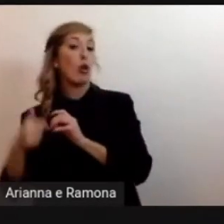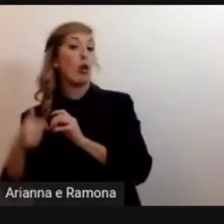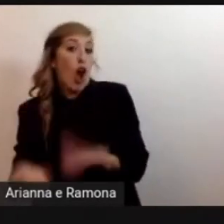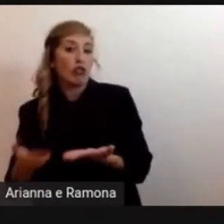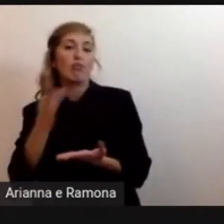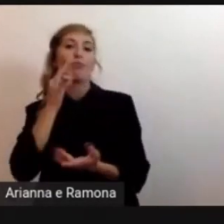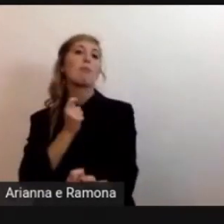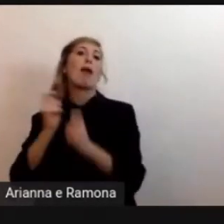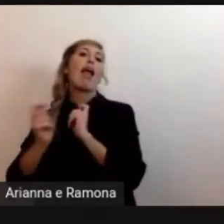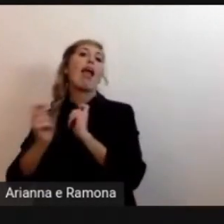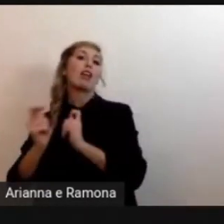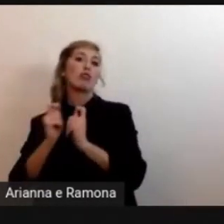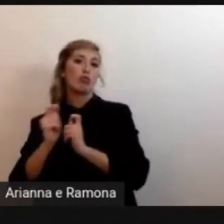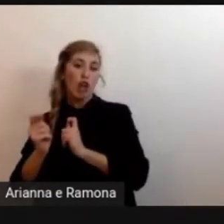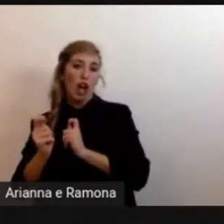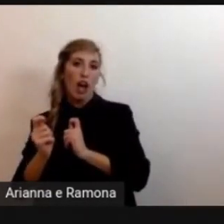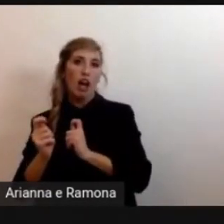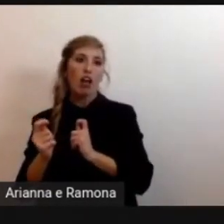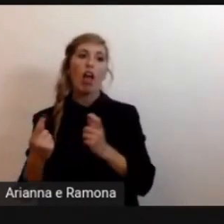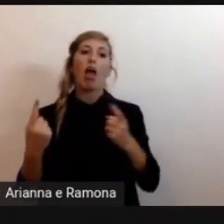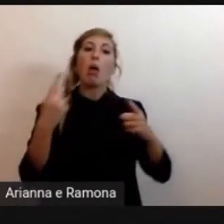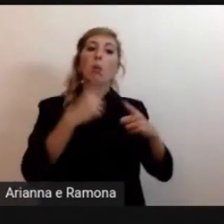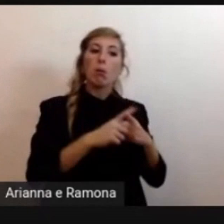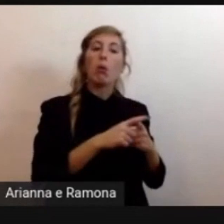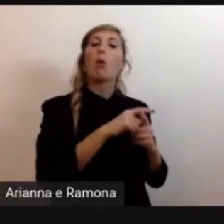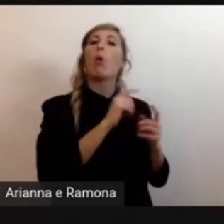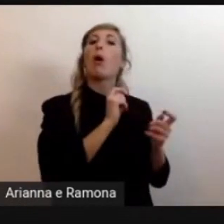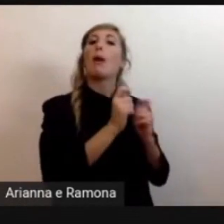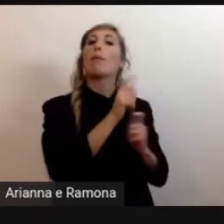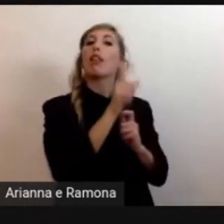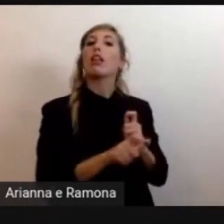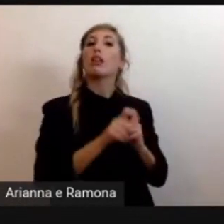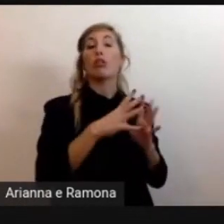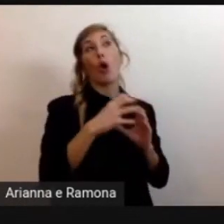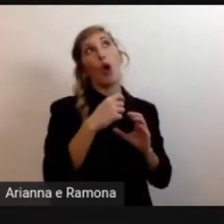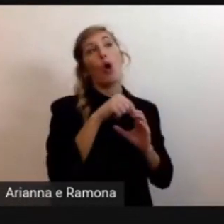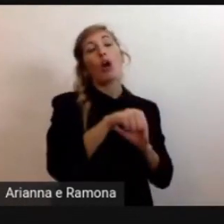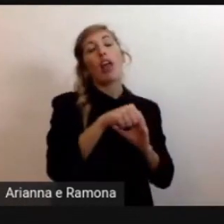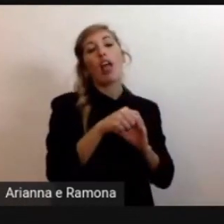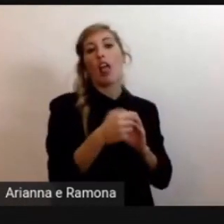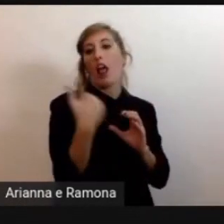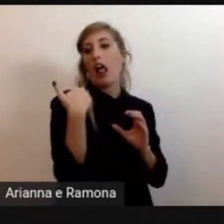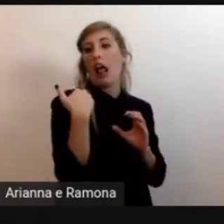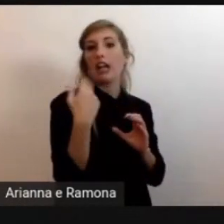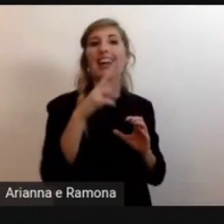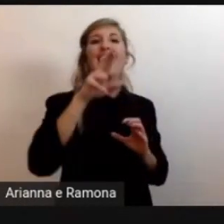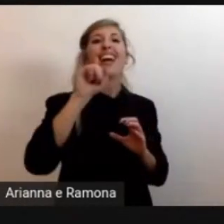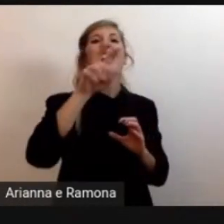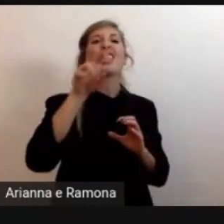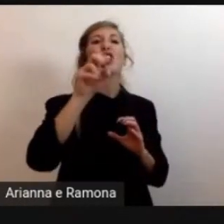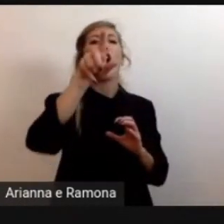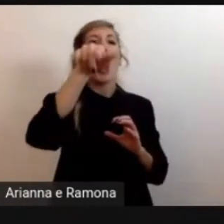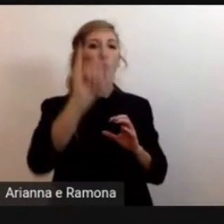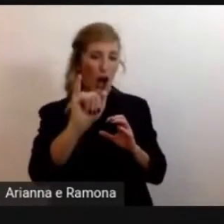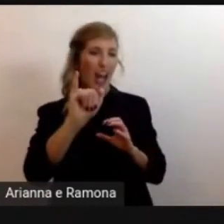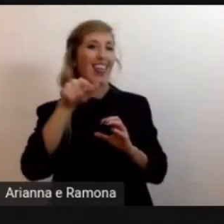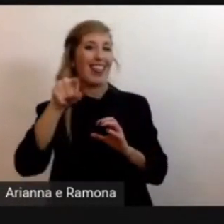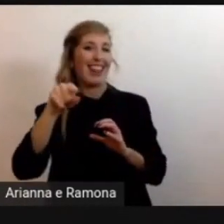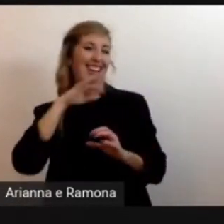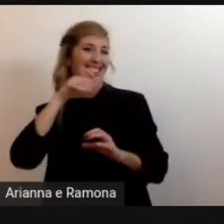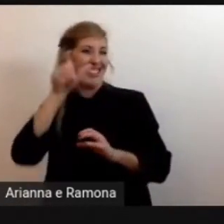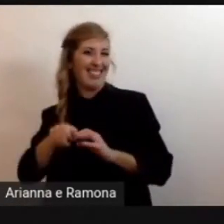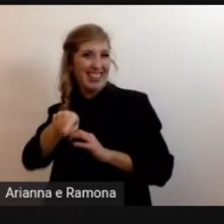e liquidi tore anche di non molti brani il rizzoli segnano il